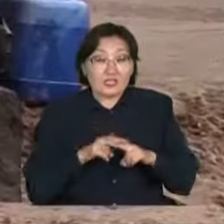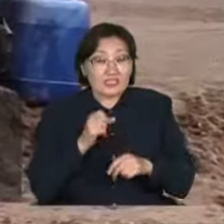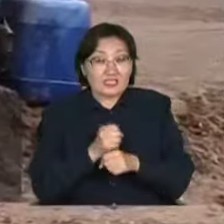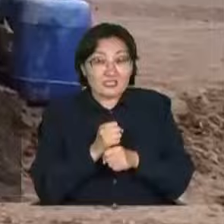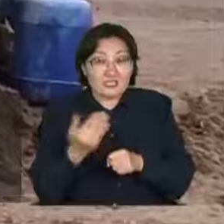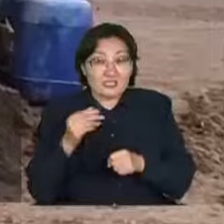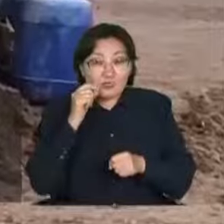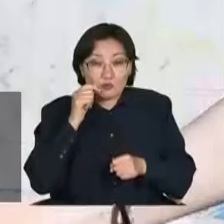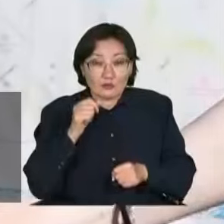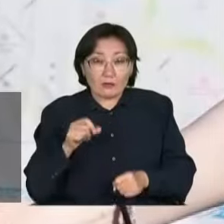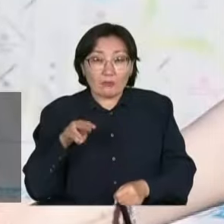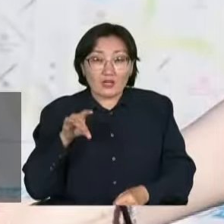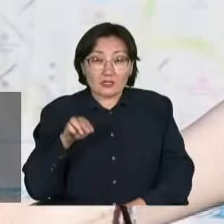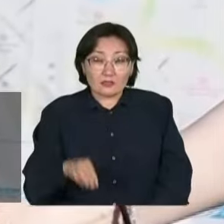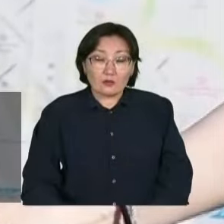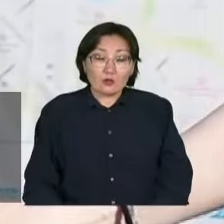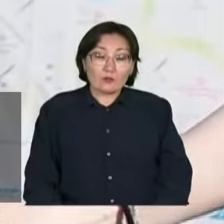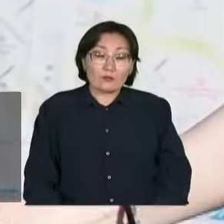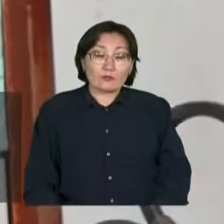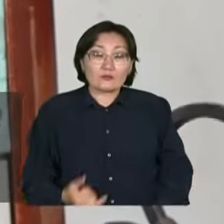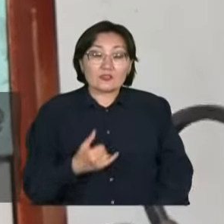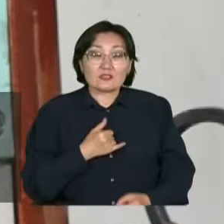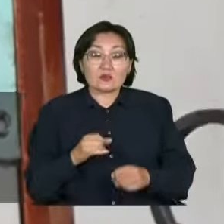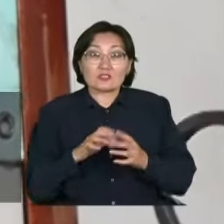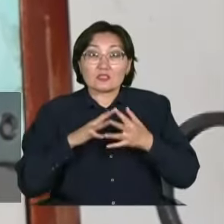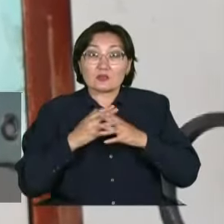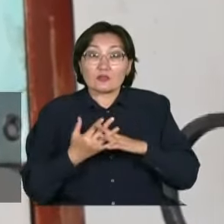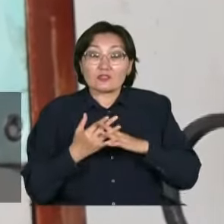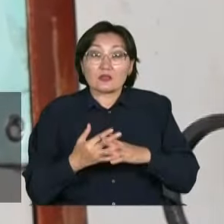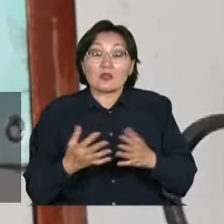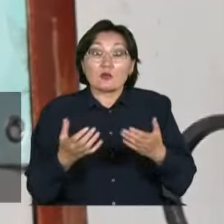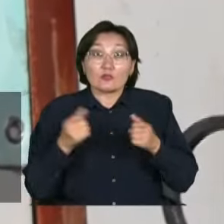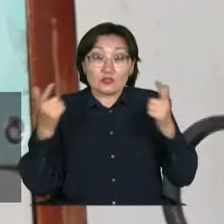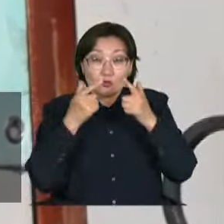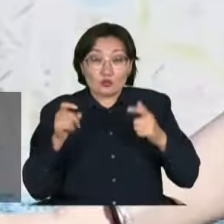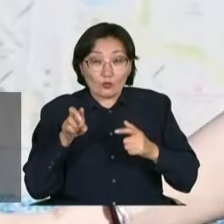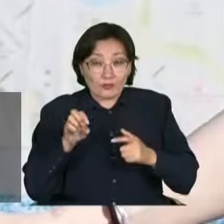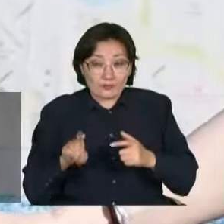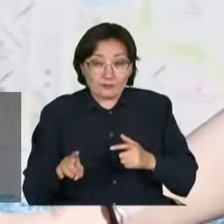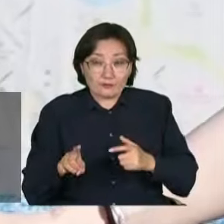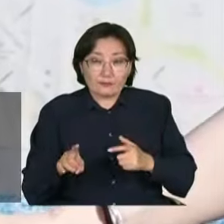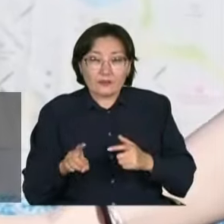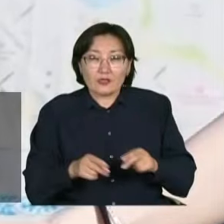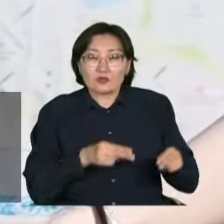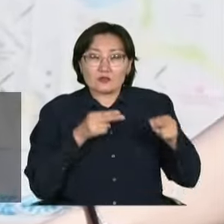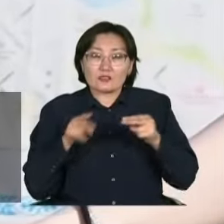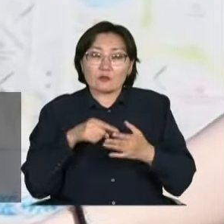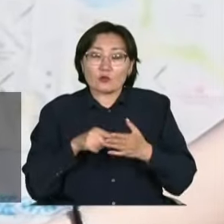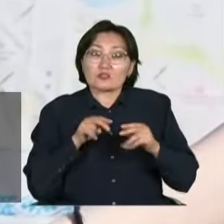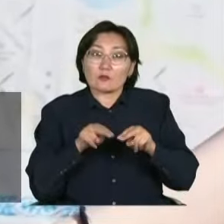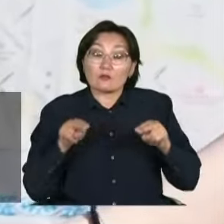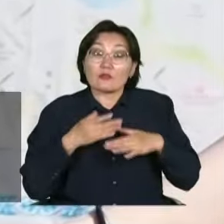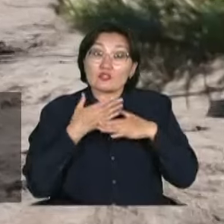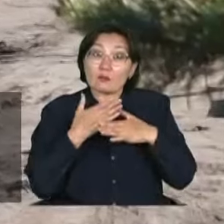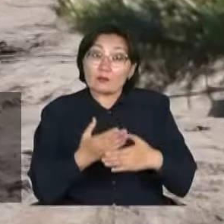Марат Мукашев. У нас в сельском округе поступила информация, чтобы приехать в город Петропавловск,